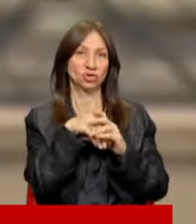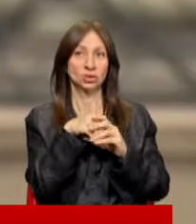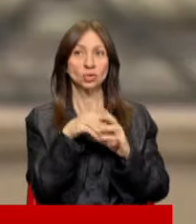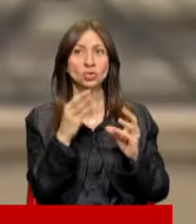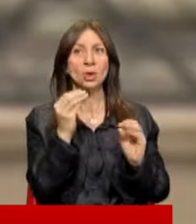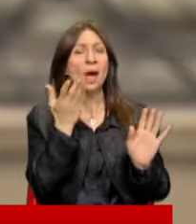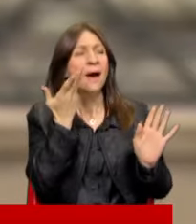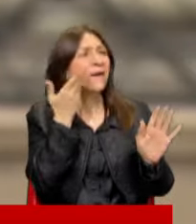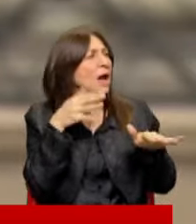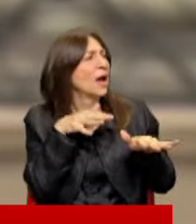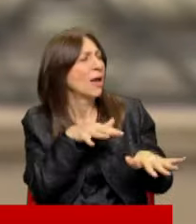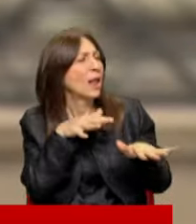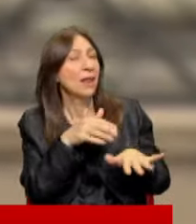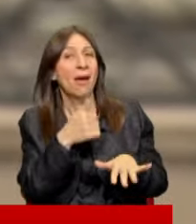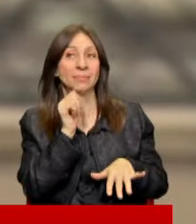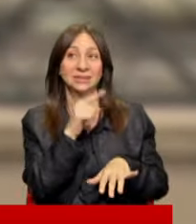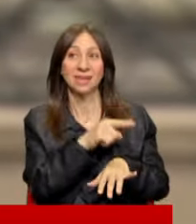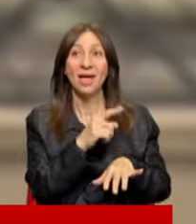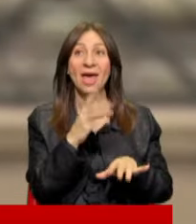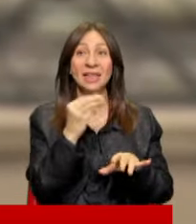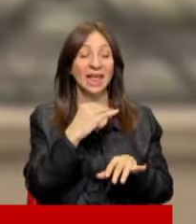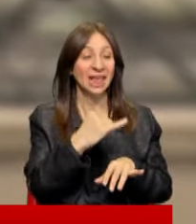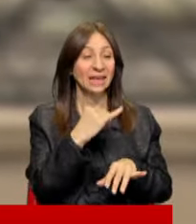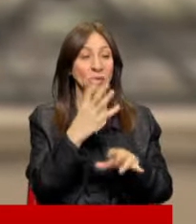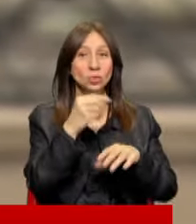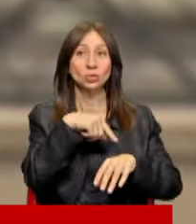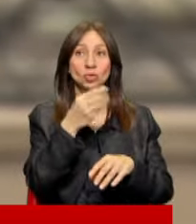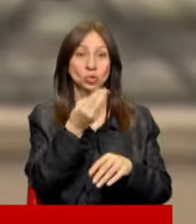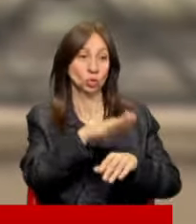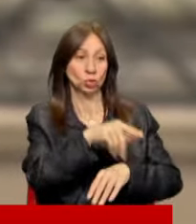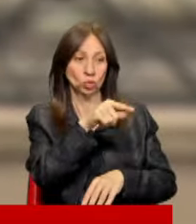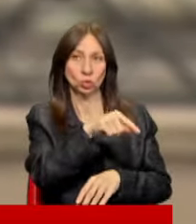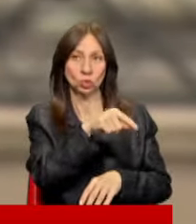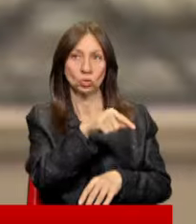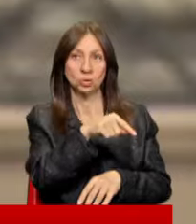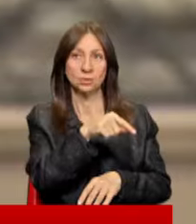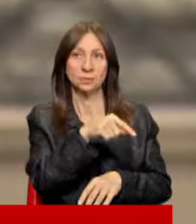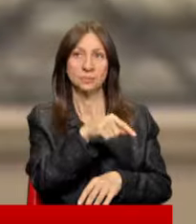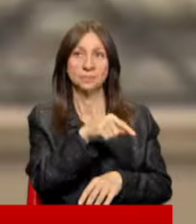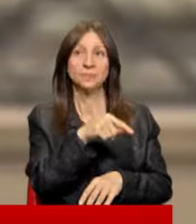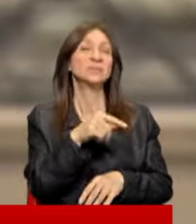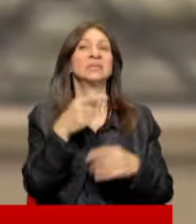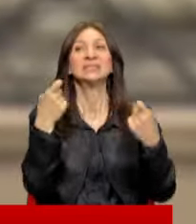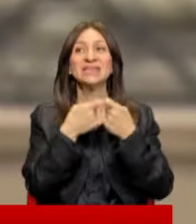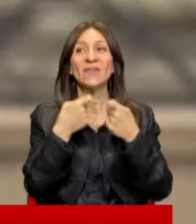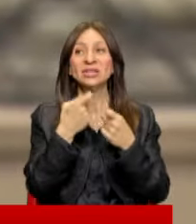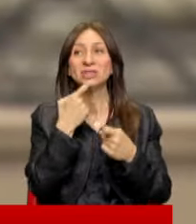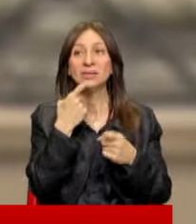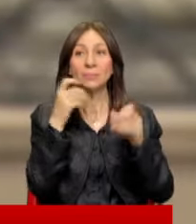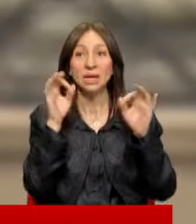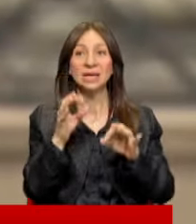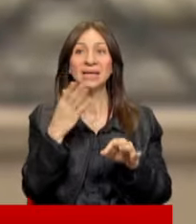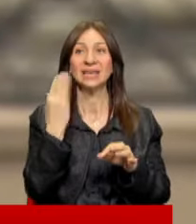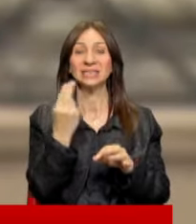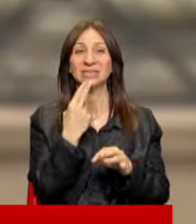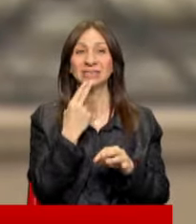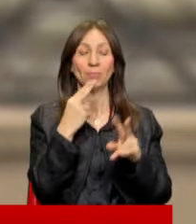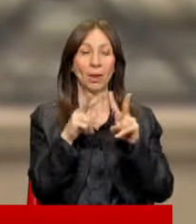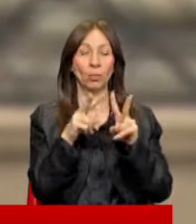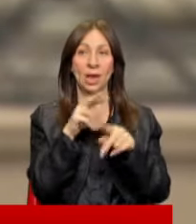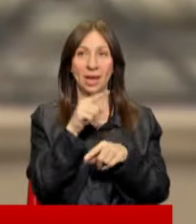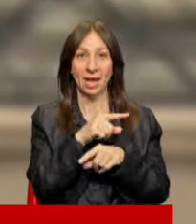Çok hayran abisine. En yakın oldukları süreç çocukluk süreci. Savaş yıllarına geldiğimizde artık genç kızdır